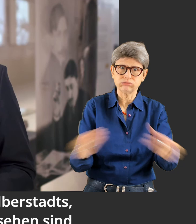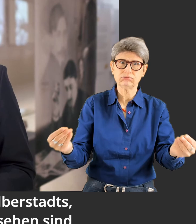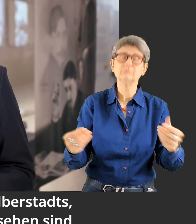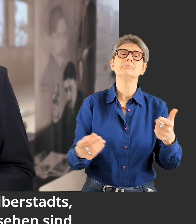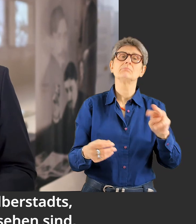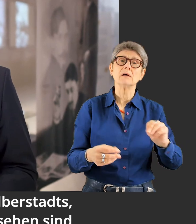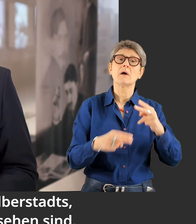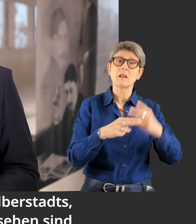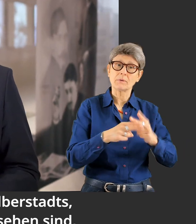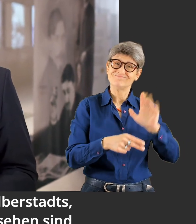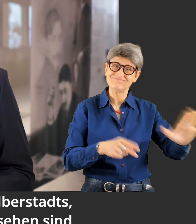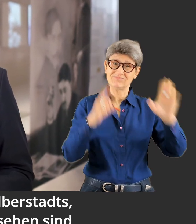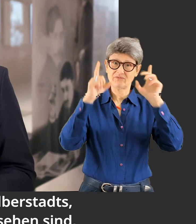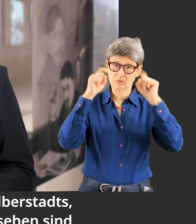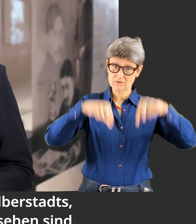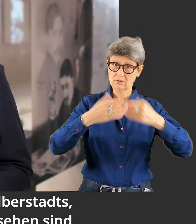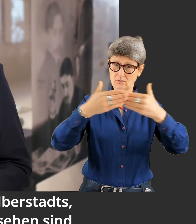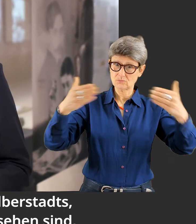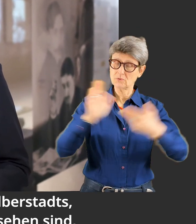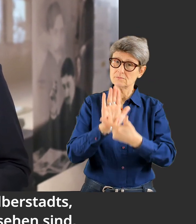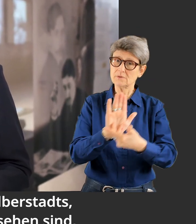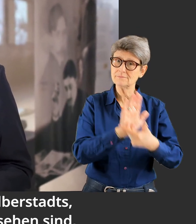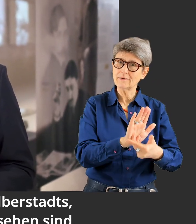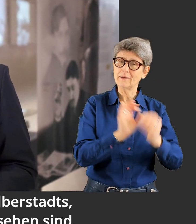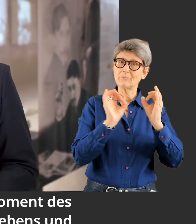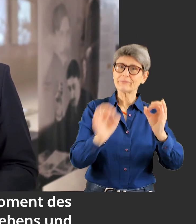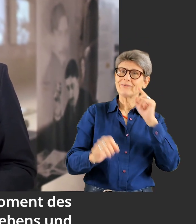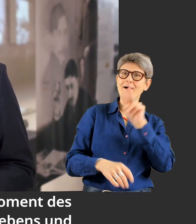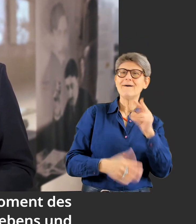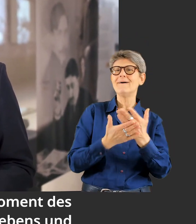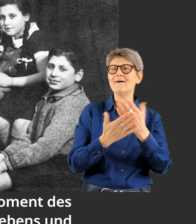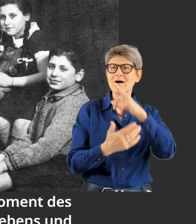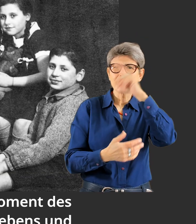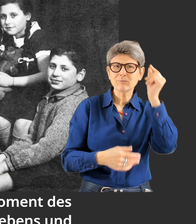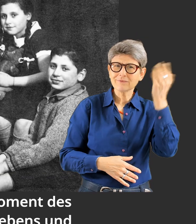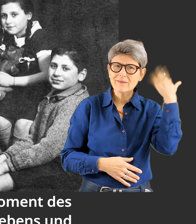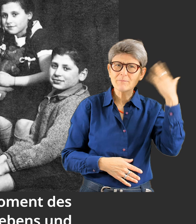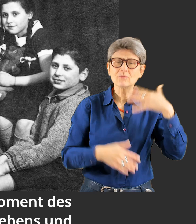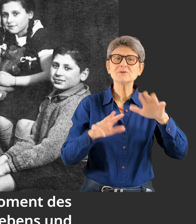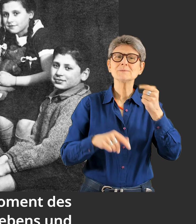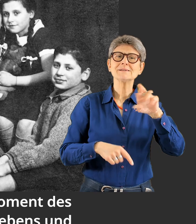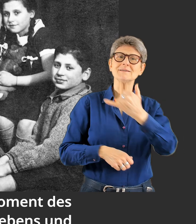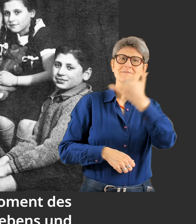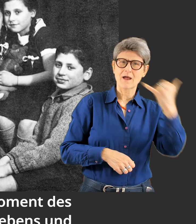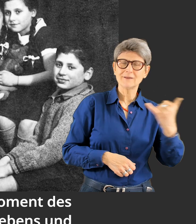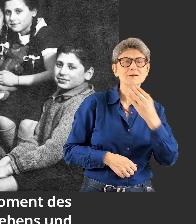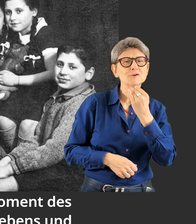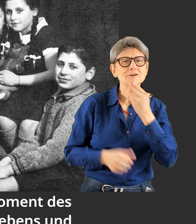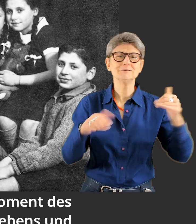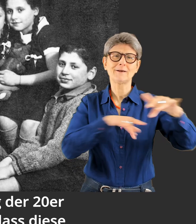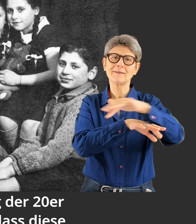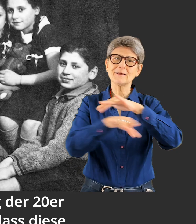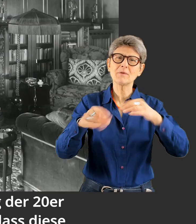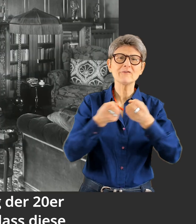wird. Und die Fotografien Max Halberstadts, die in dieser Ausstellung zu sehen sind, geben uns einen solchen Moment des Festhaltens des jüdischen Lebens